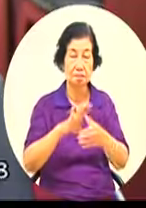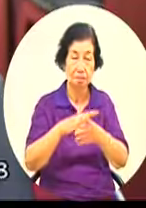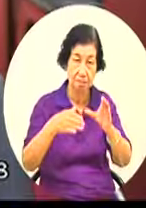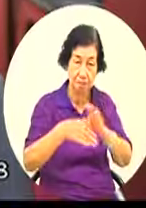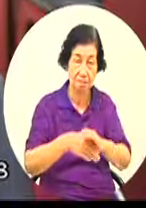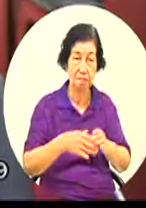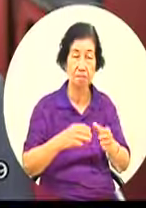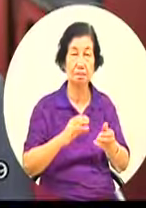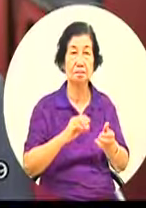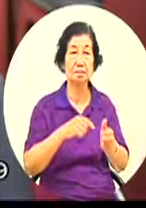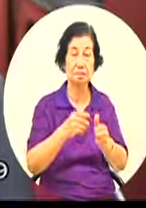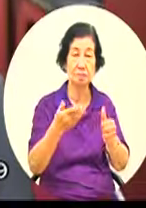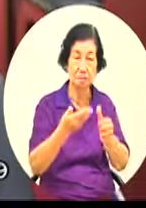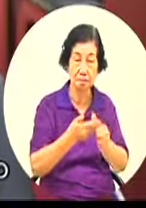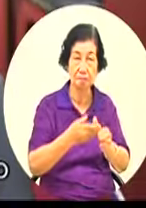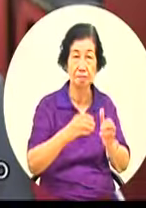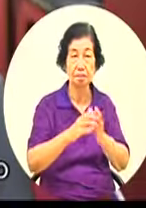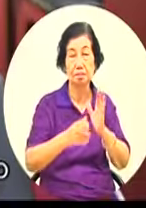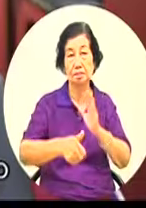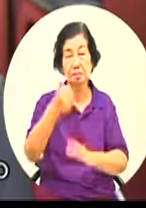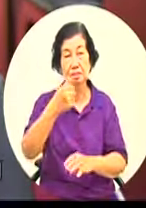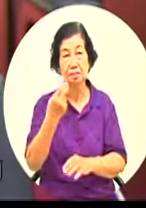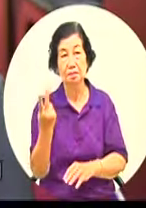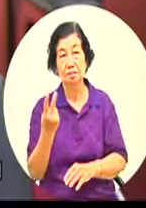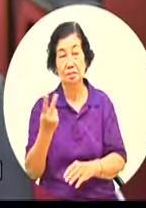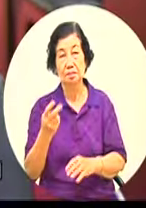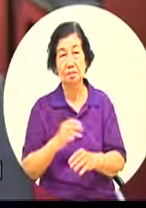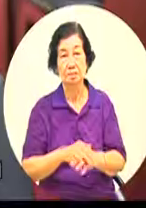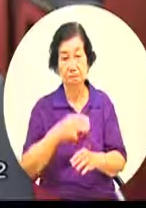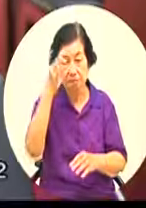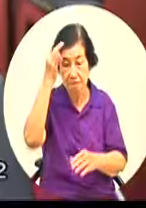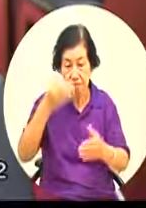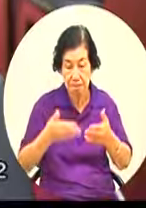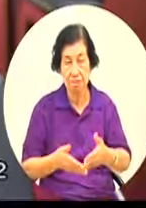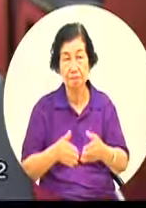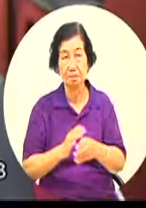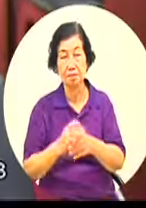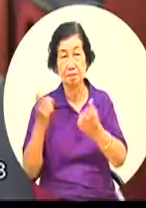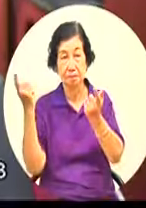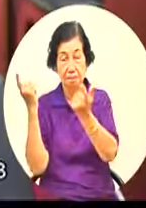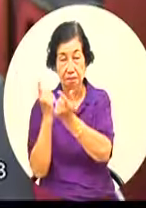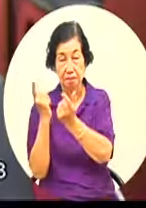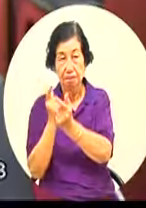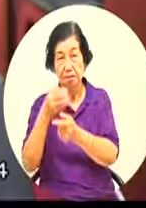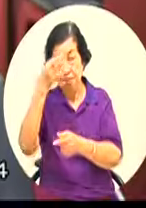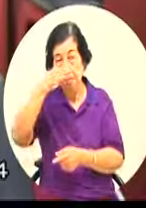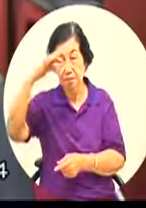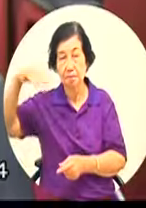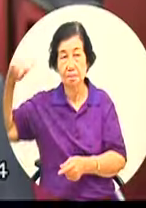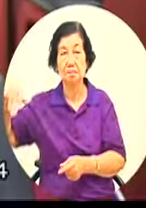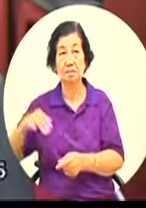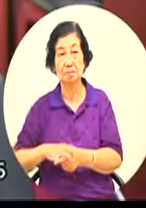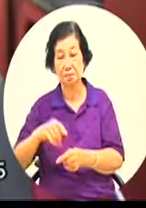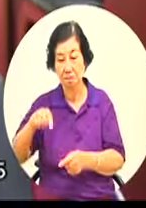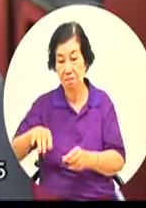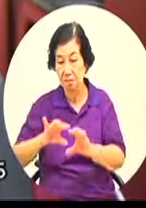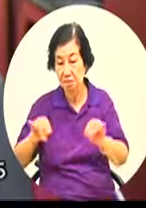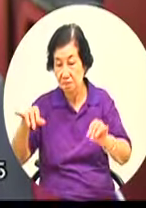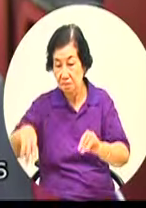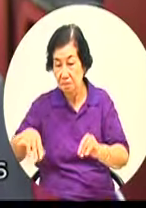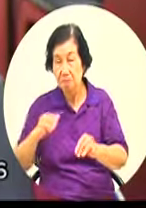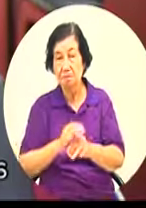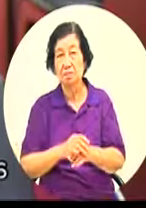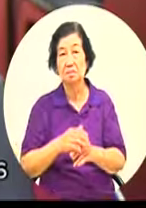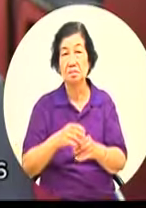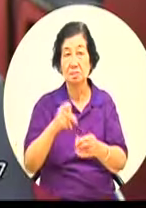范局长重视我们凤山北凤山这个区块哦，完全没有图书资源。常常你